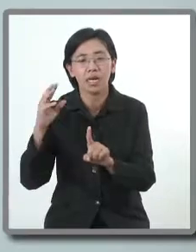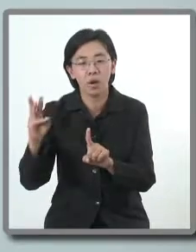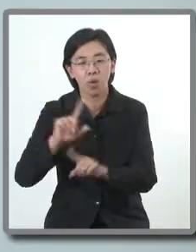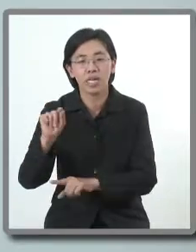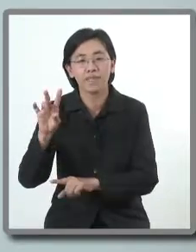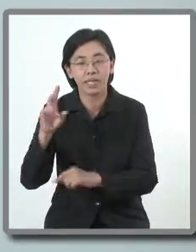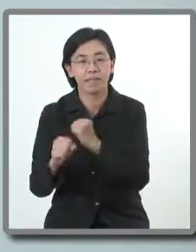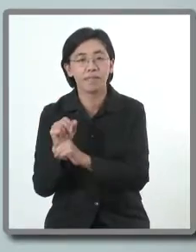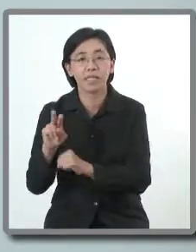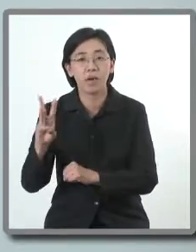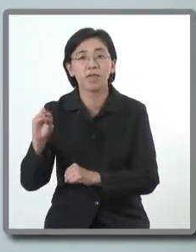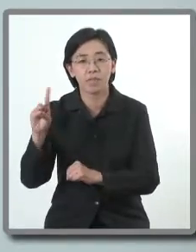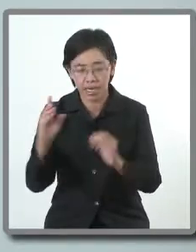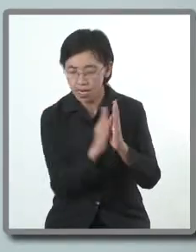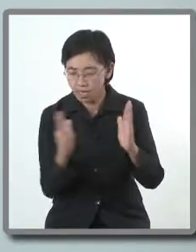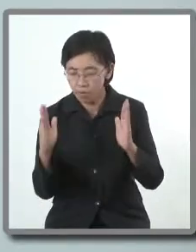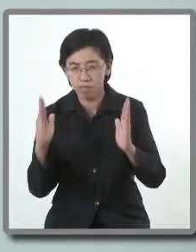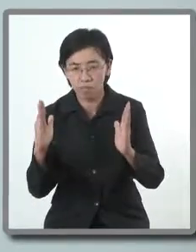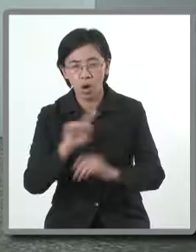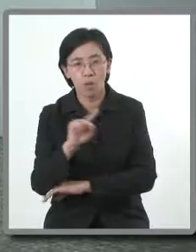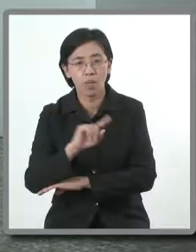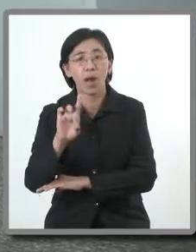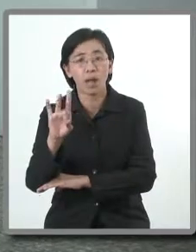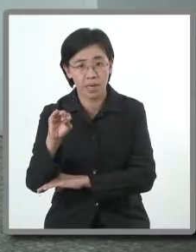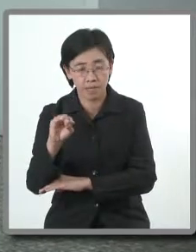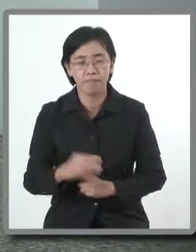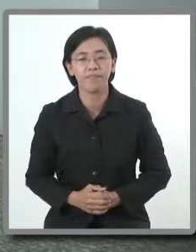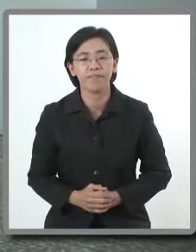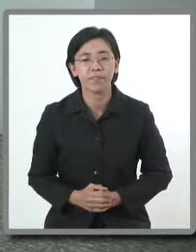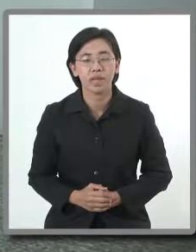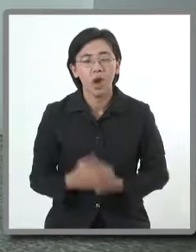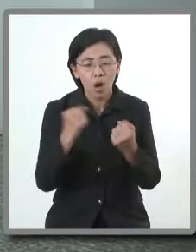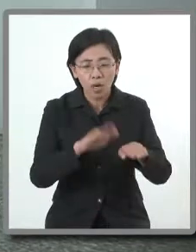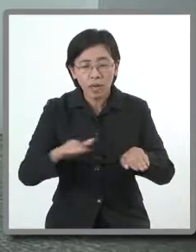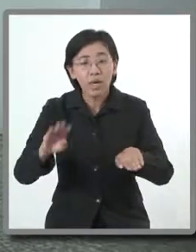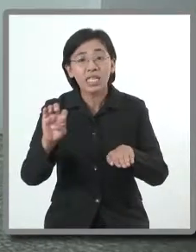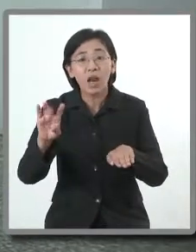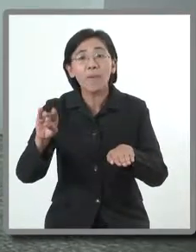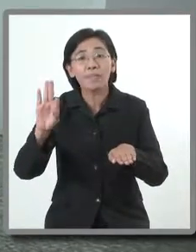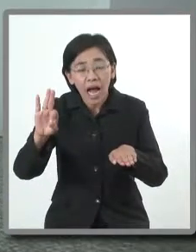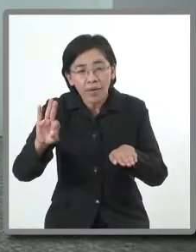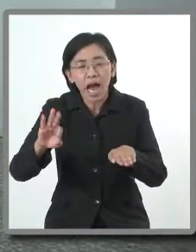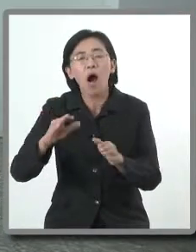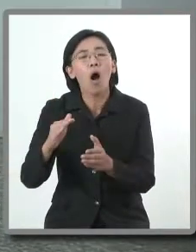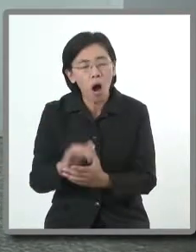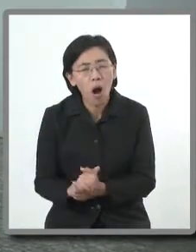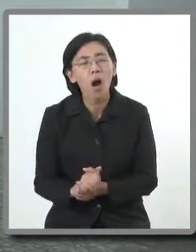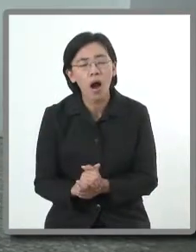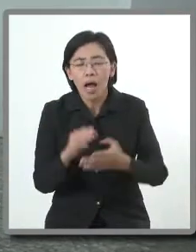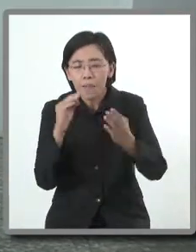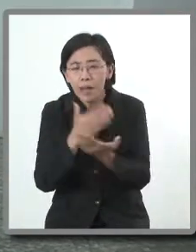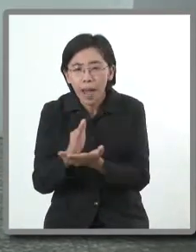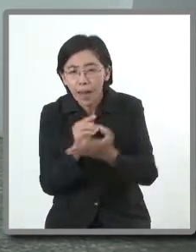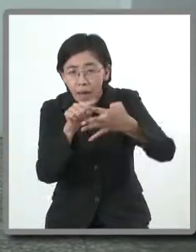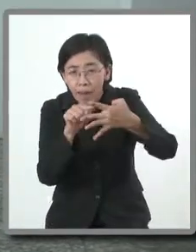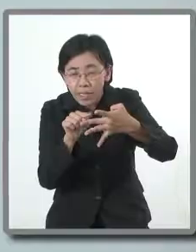ปี61นะครับใช้เวลา180วันนะครับใน489คันก็จะแบ่งเป็นงวดเป็นงวดนะครับ4งวดด้วยกันง